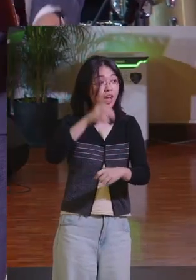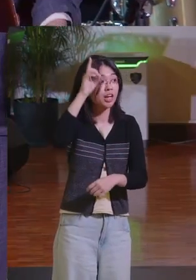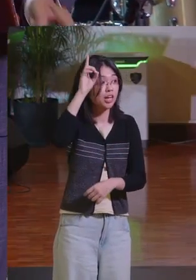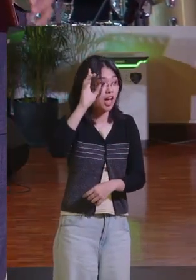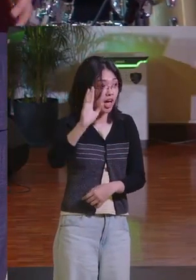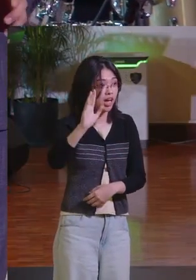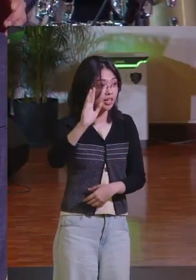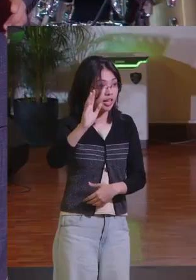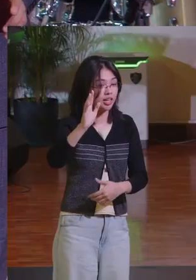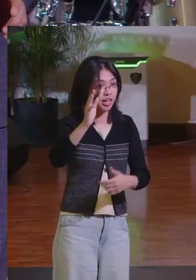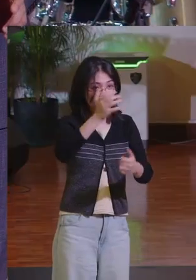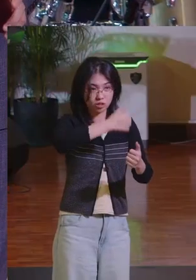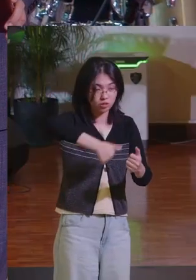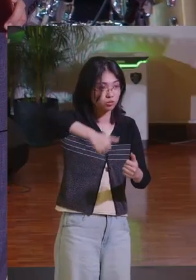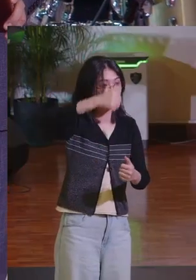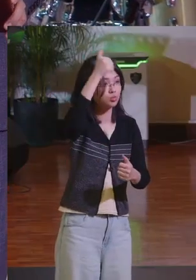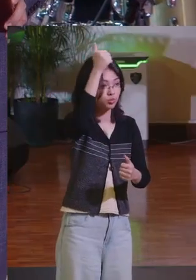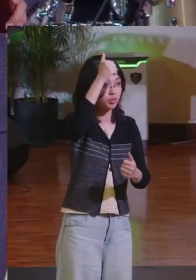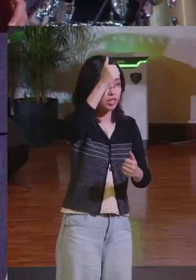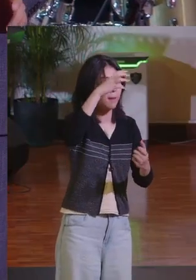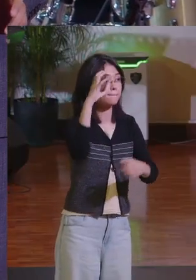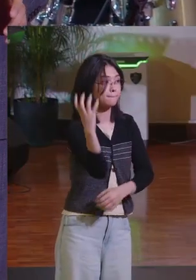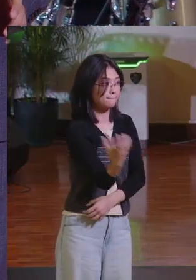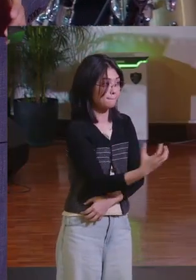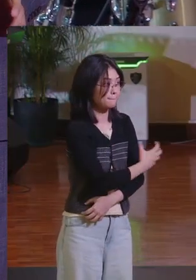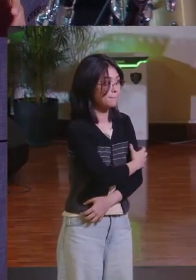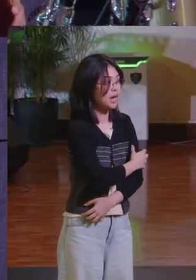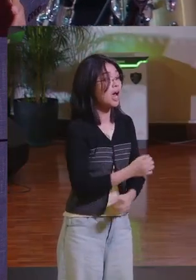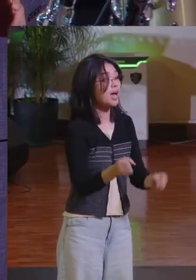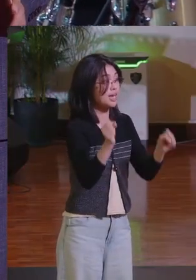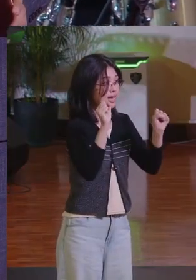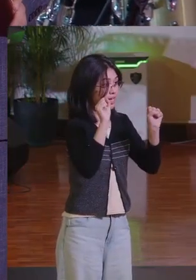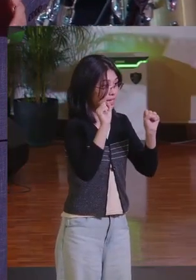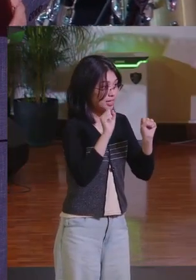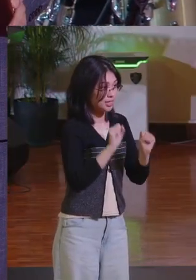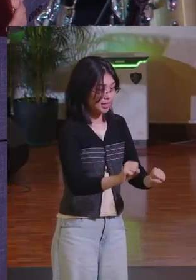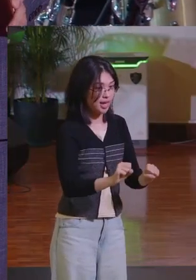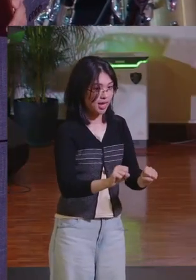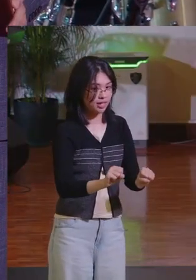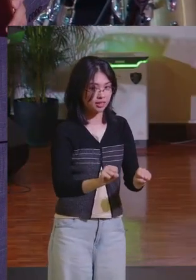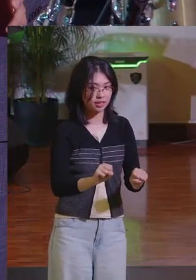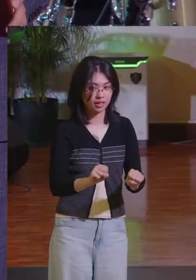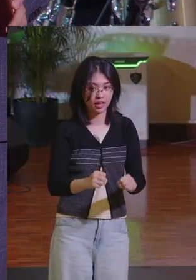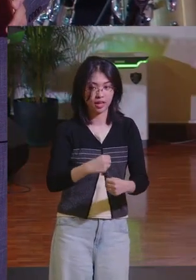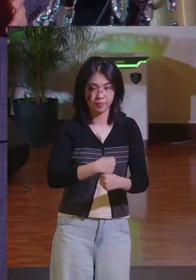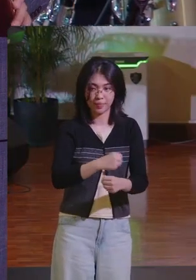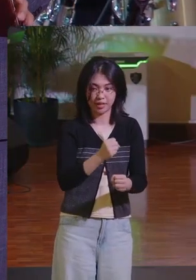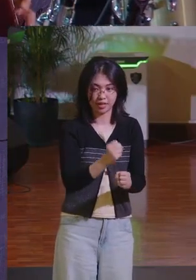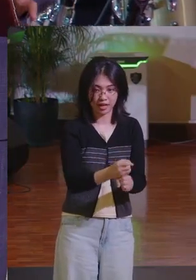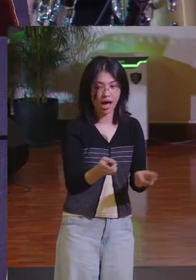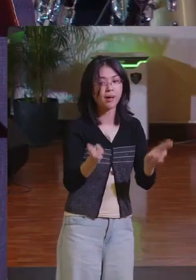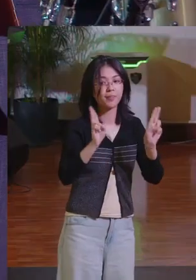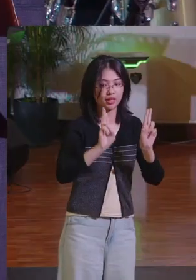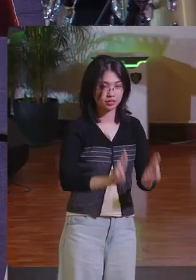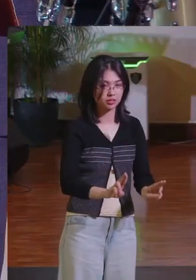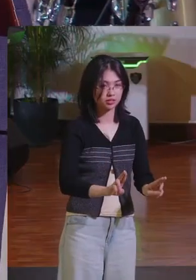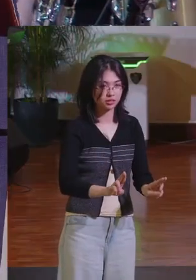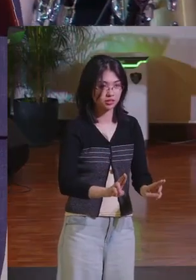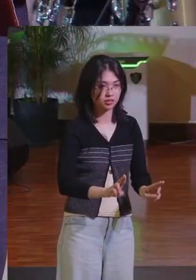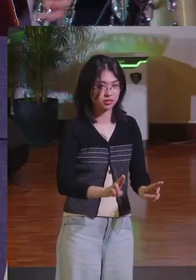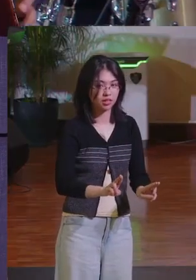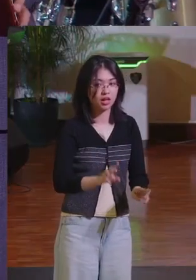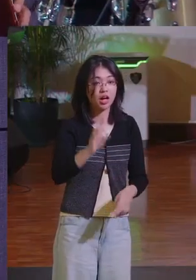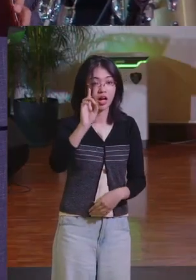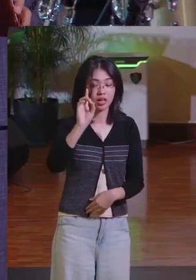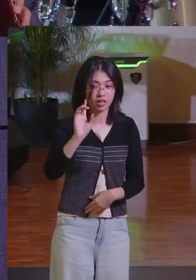power, kaya niyo pong i-direct ang outcome ng casting of lots o palabunutan. Kaya niyang i-arrange ang